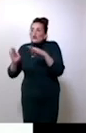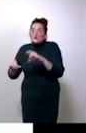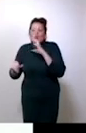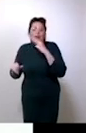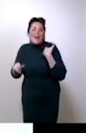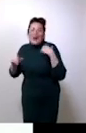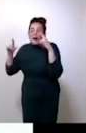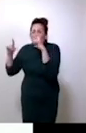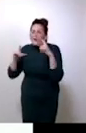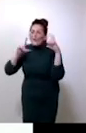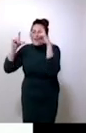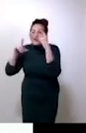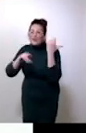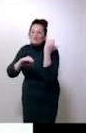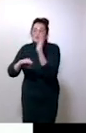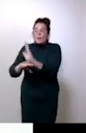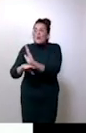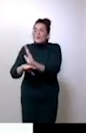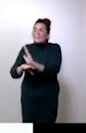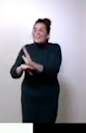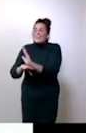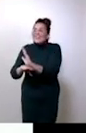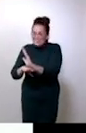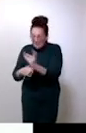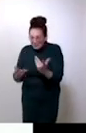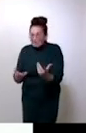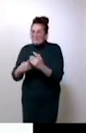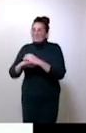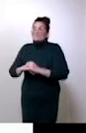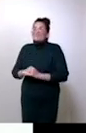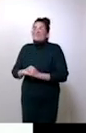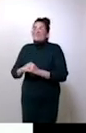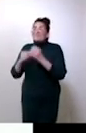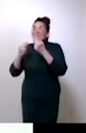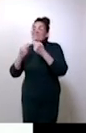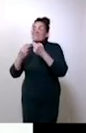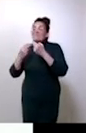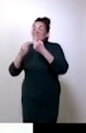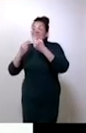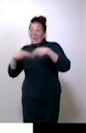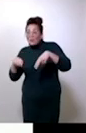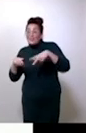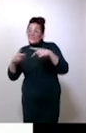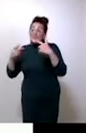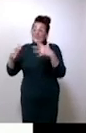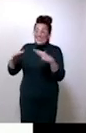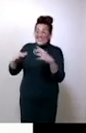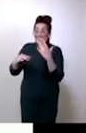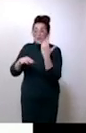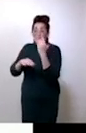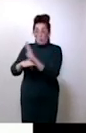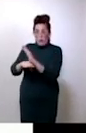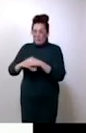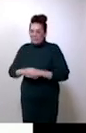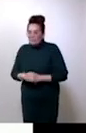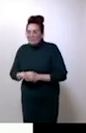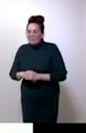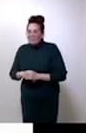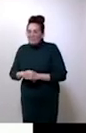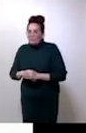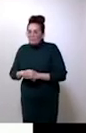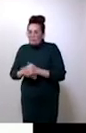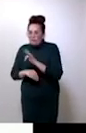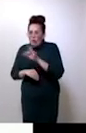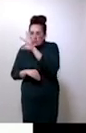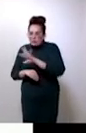promenade introductive que ce modèle-là du macrolot s'est diffusé partout en France et s'est diffusé sur tous